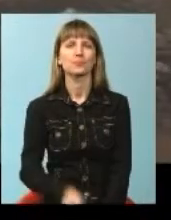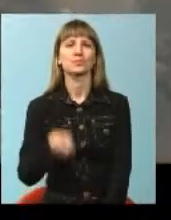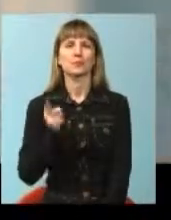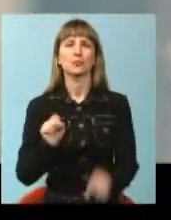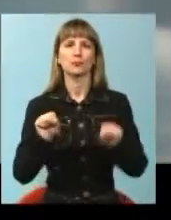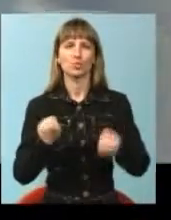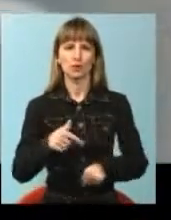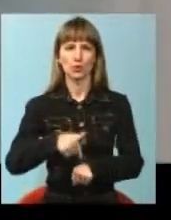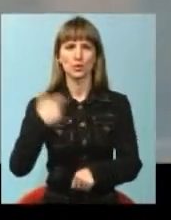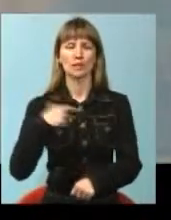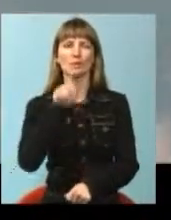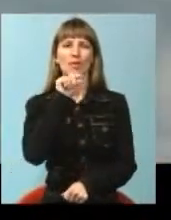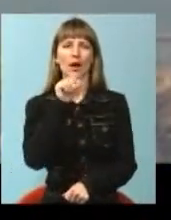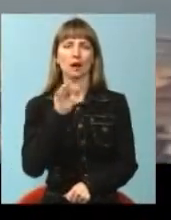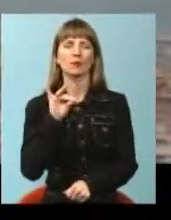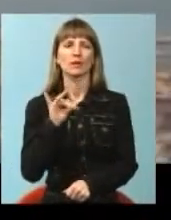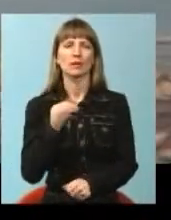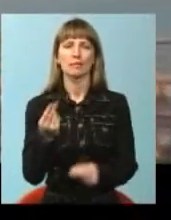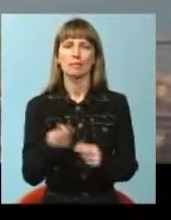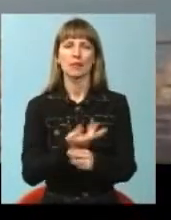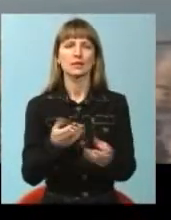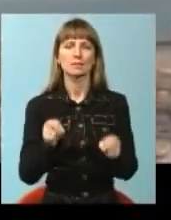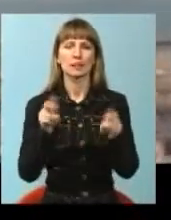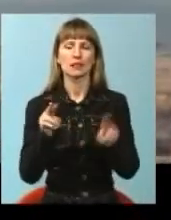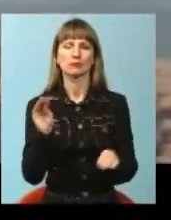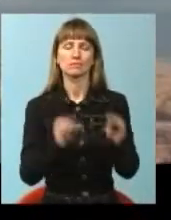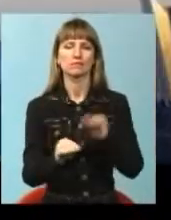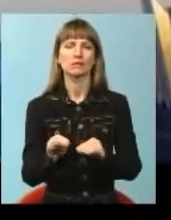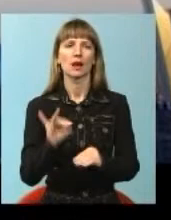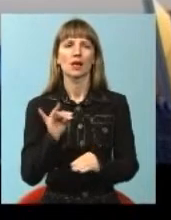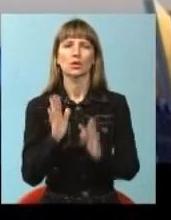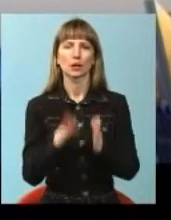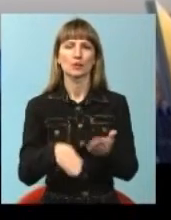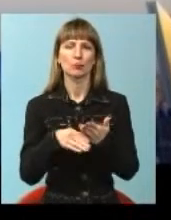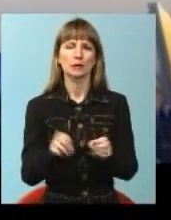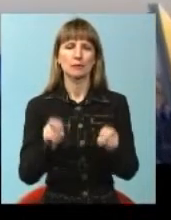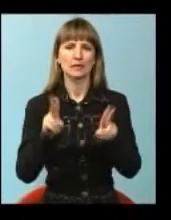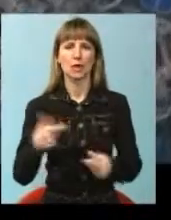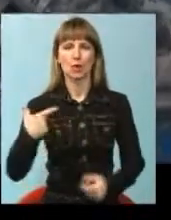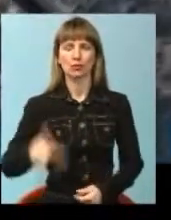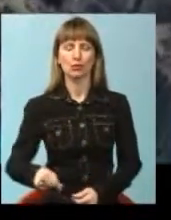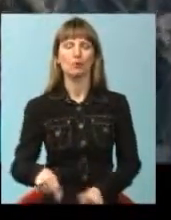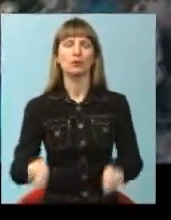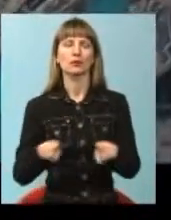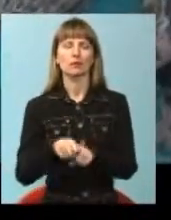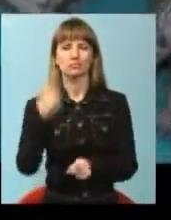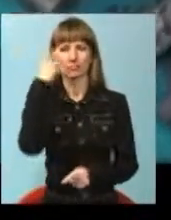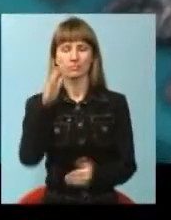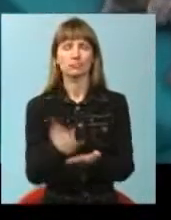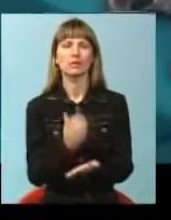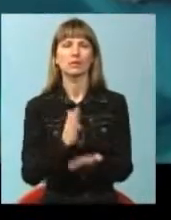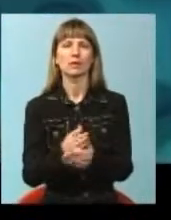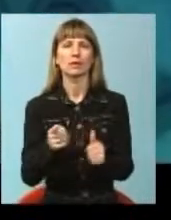Насправді можна відчути себе птахом і без будь-яких спеціальних пристроїв, а лише за допомогою спеціального костюму. Такий винахід має